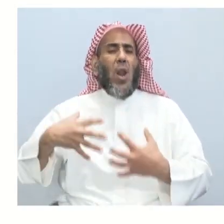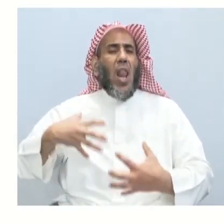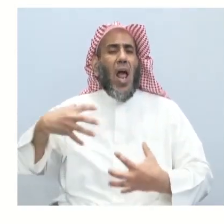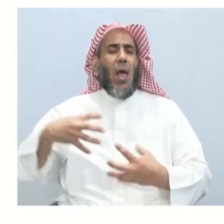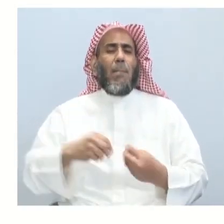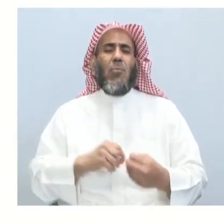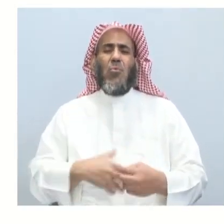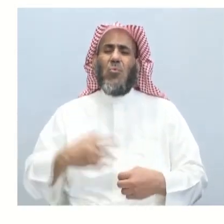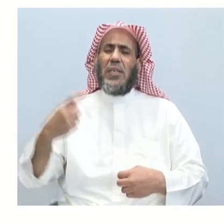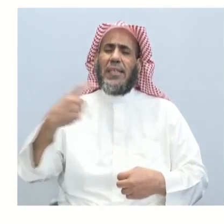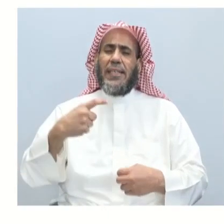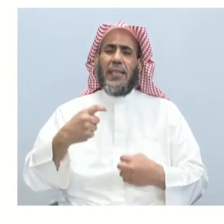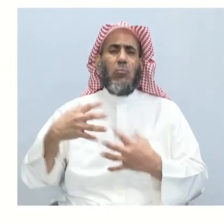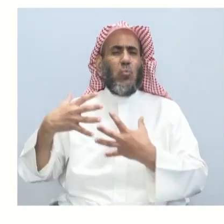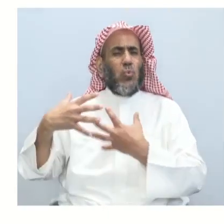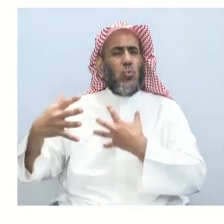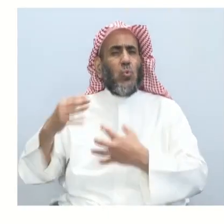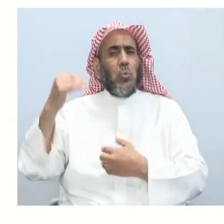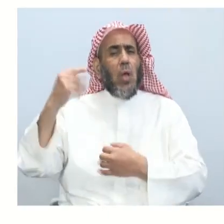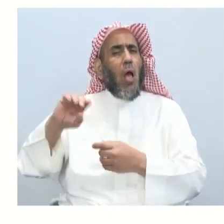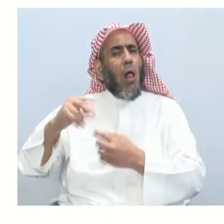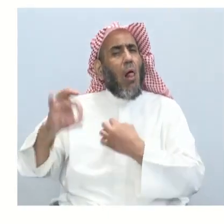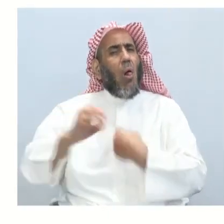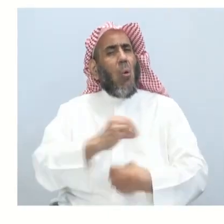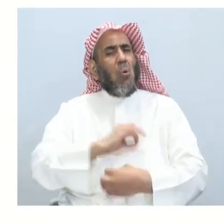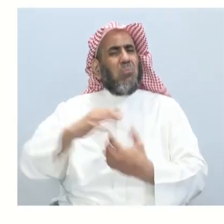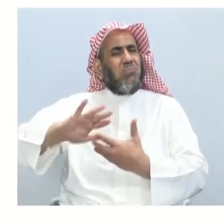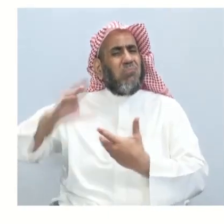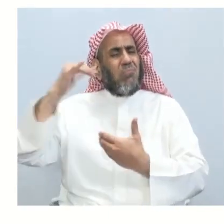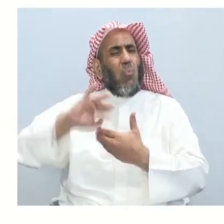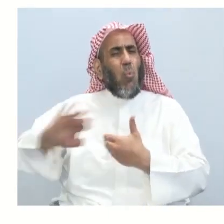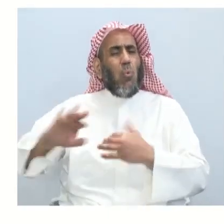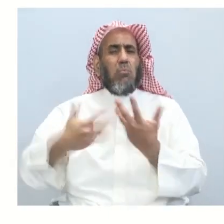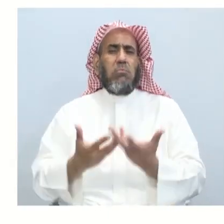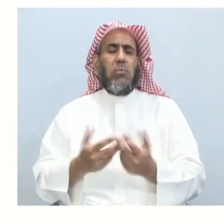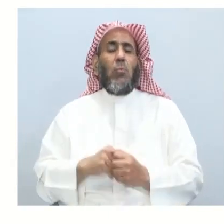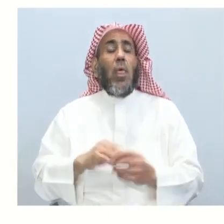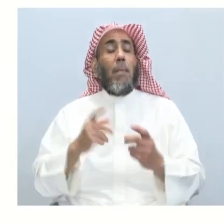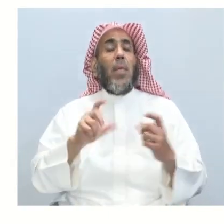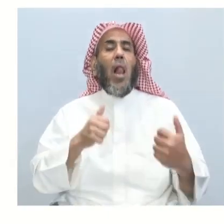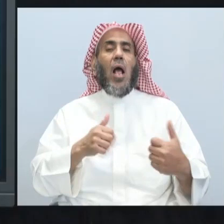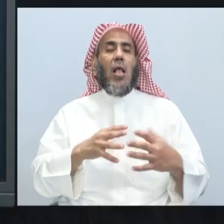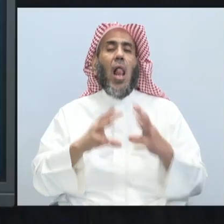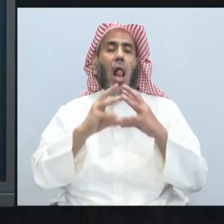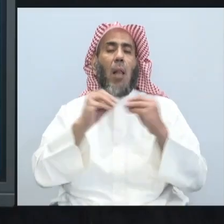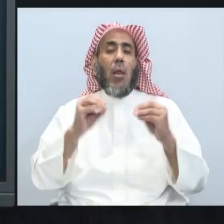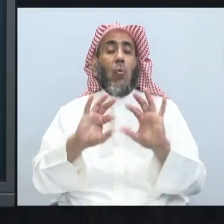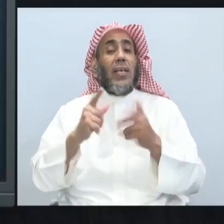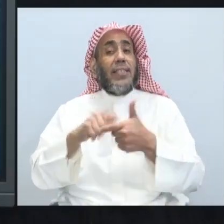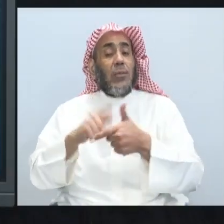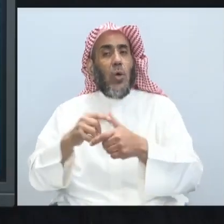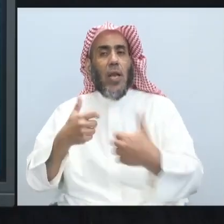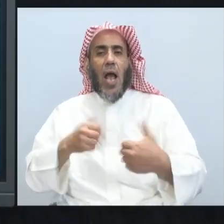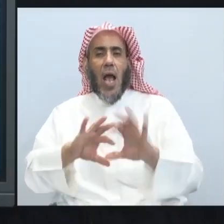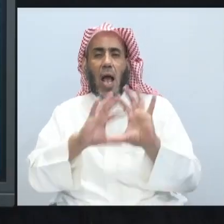والعذاب والصدور وكيف انه يعني يريد الوصال وهي تريد الصدود هذا ايضا من الغزل المعنوي اذا غزل حسي وغزل